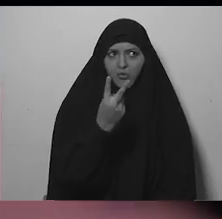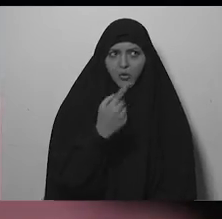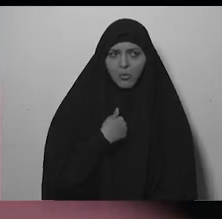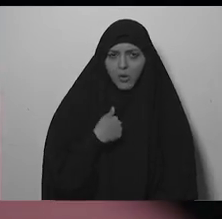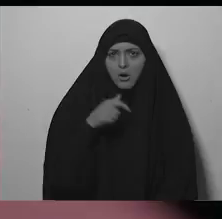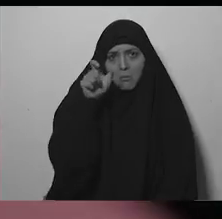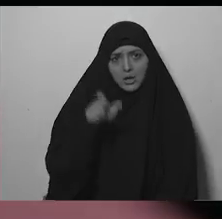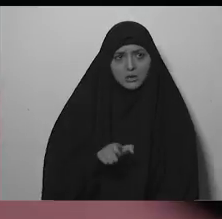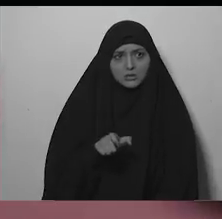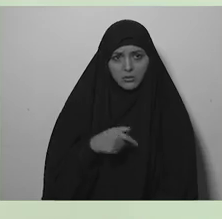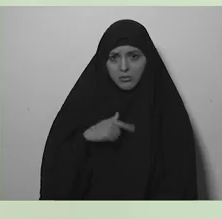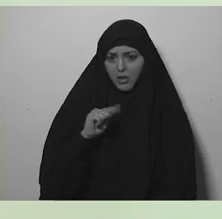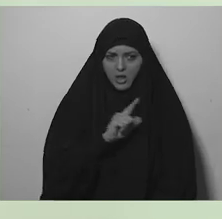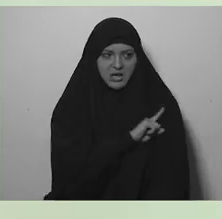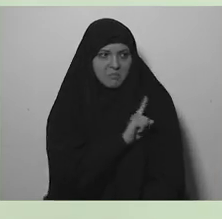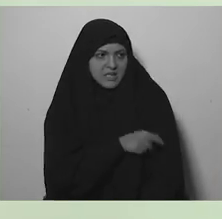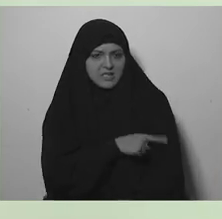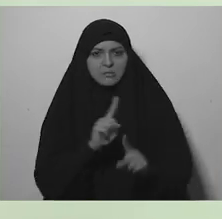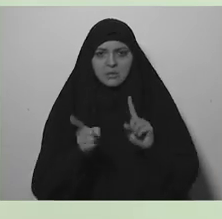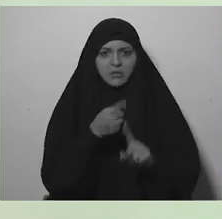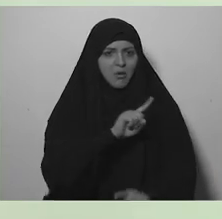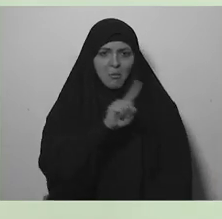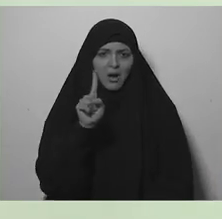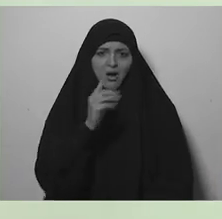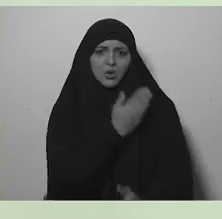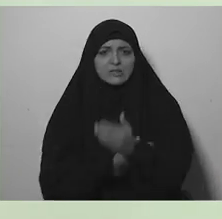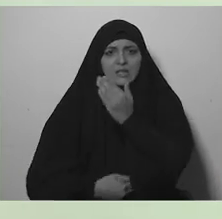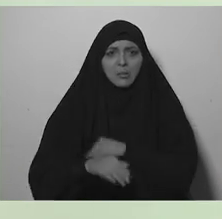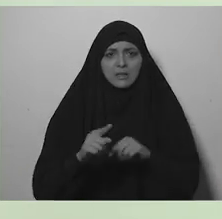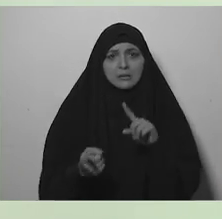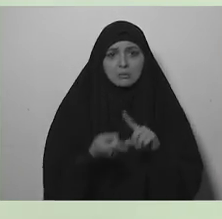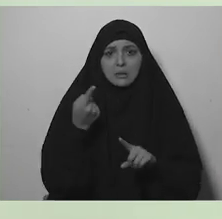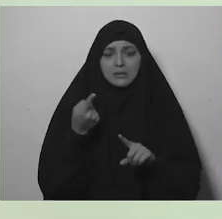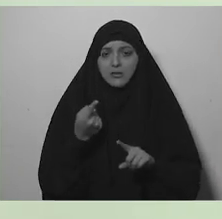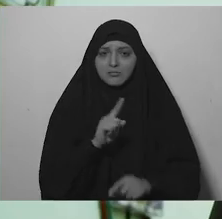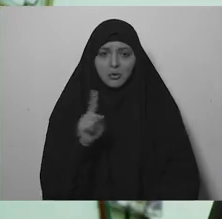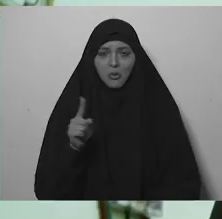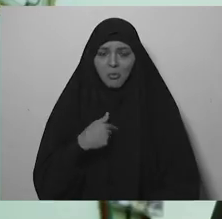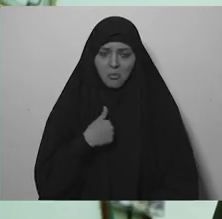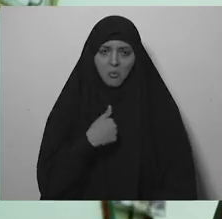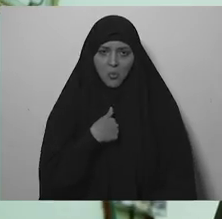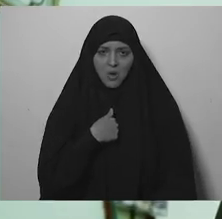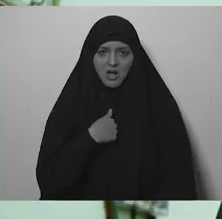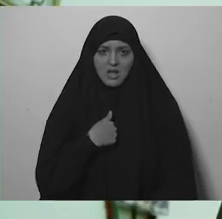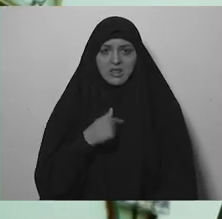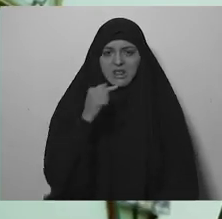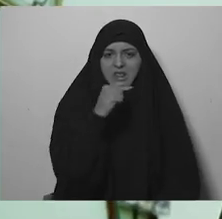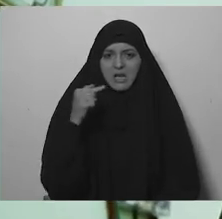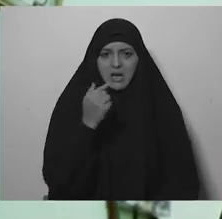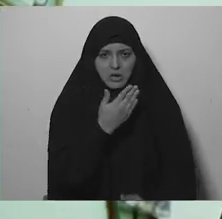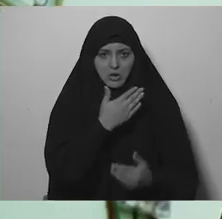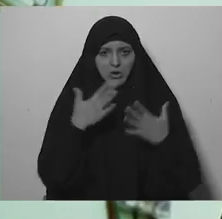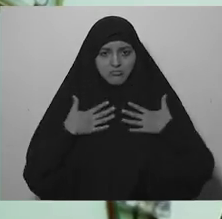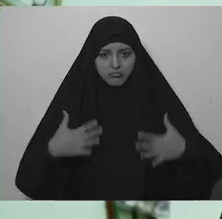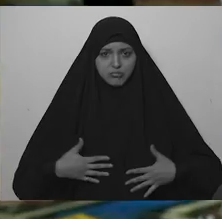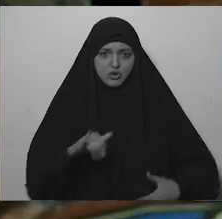Je me vois en tant que personne qui a des capacités spécifiques plutôt qu'en handicap parce que pour moi, la